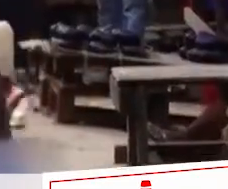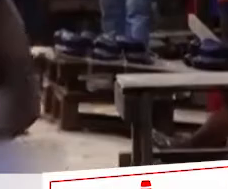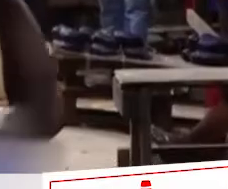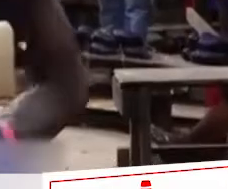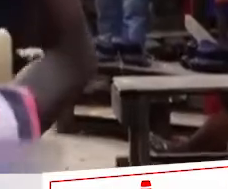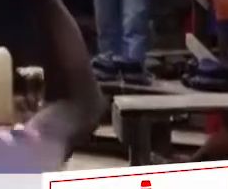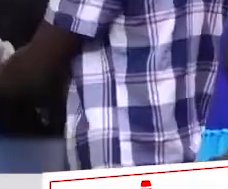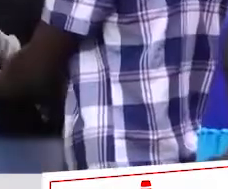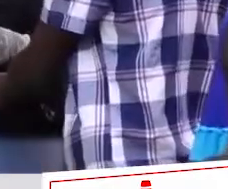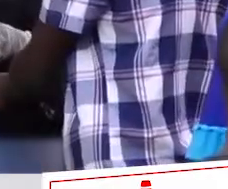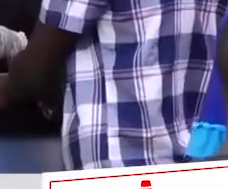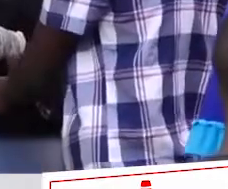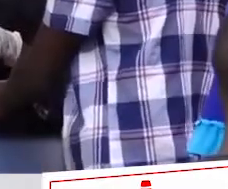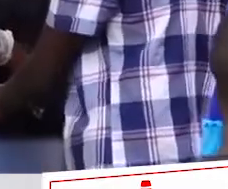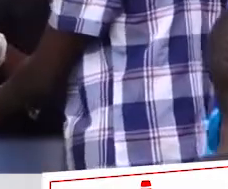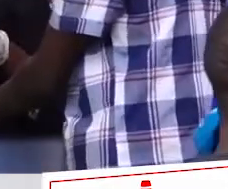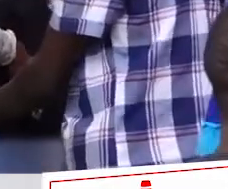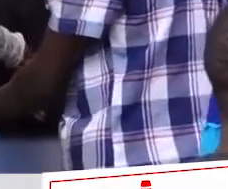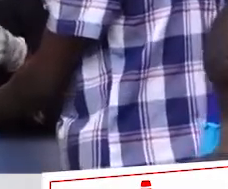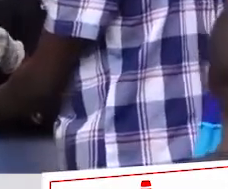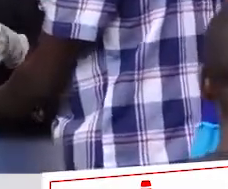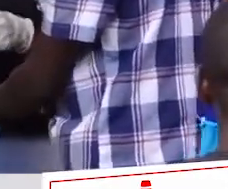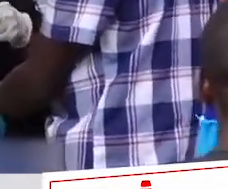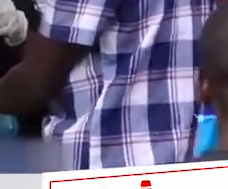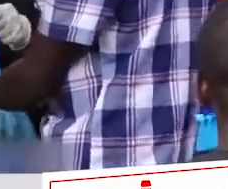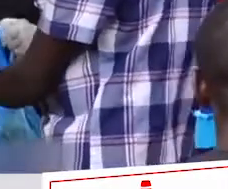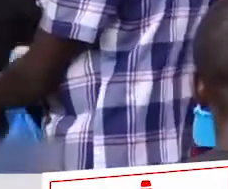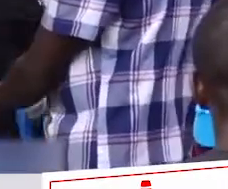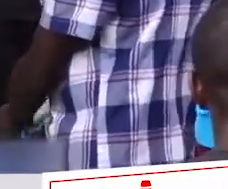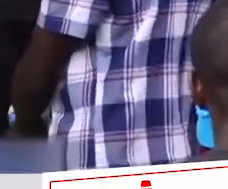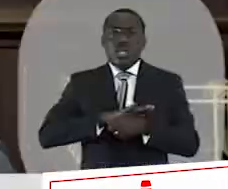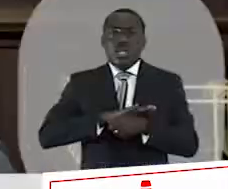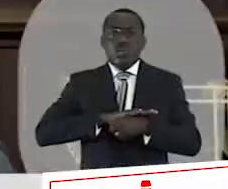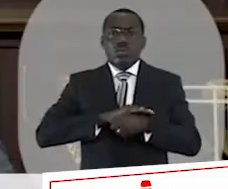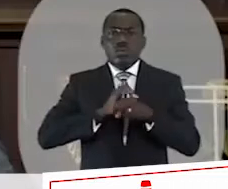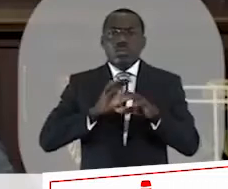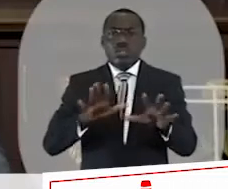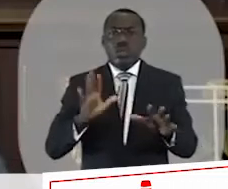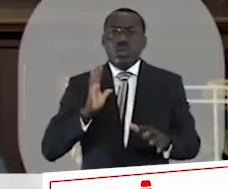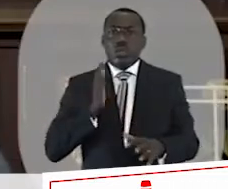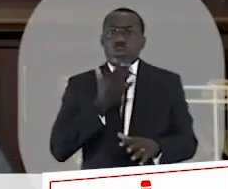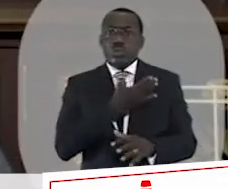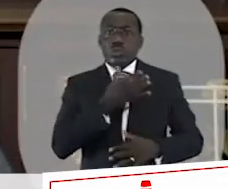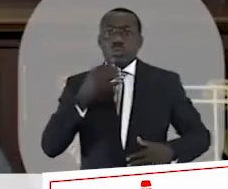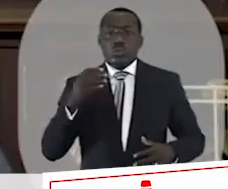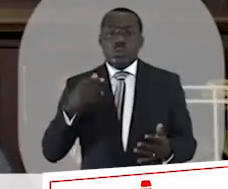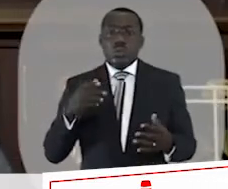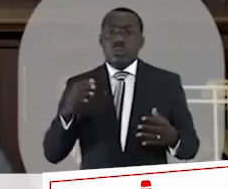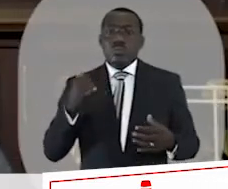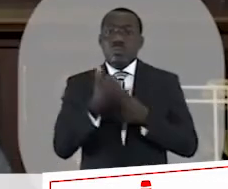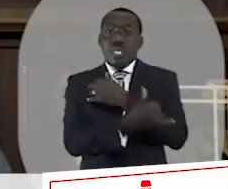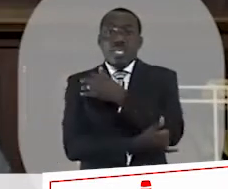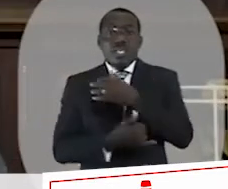promet un retour à des jours meilleurs dans les tout prochains jours à condition que ces